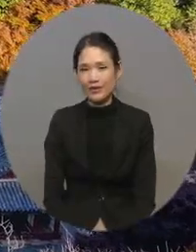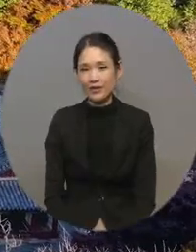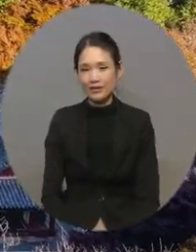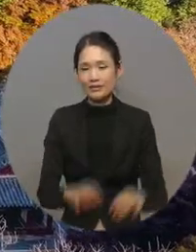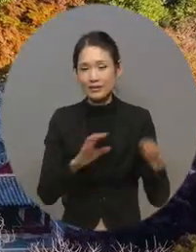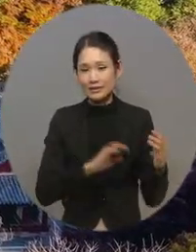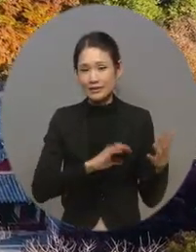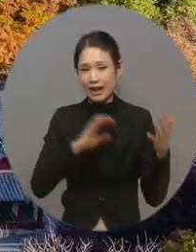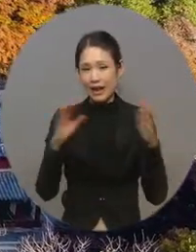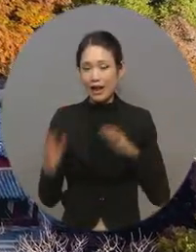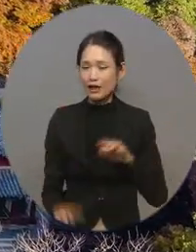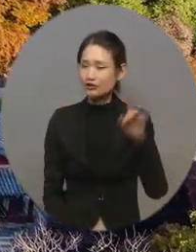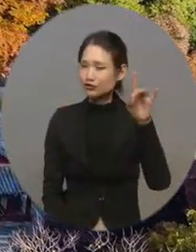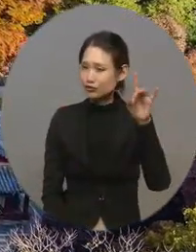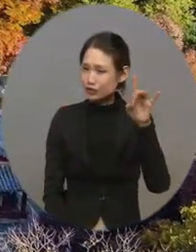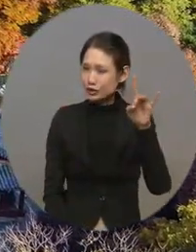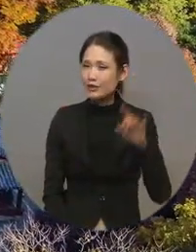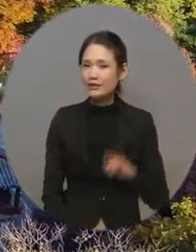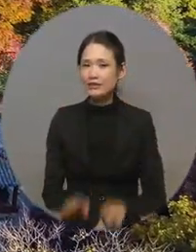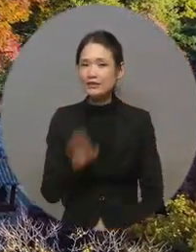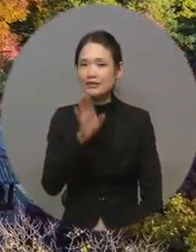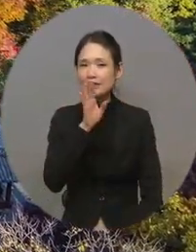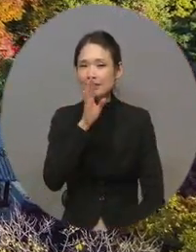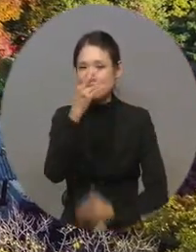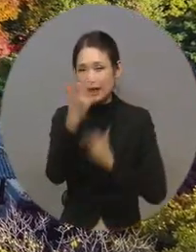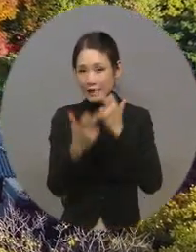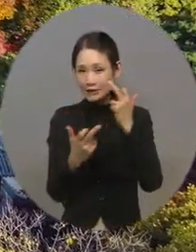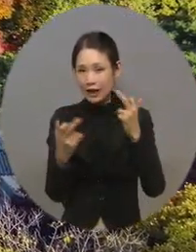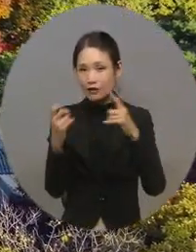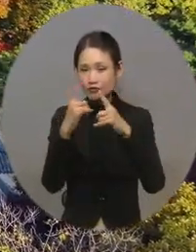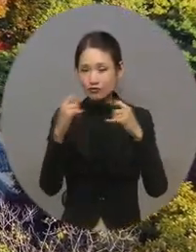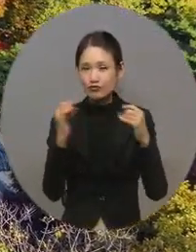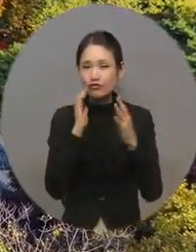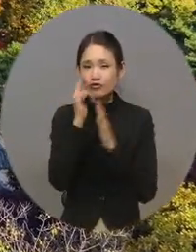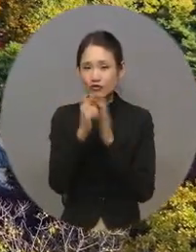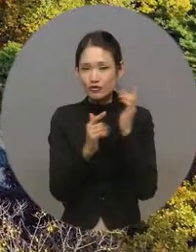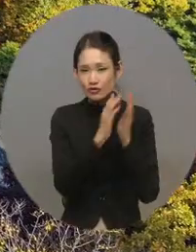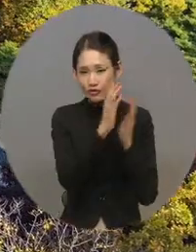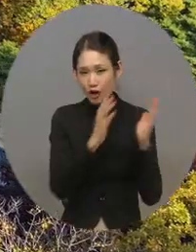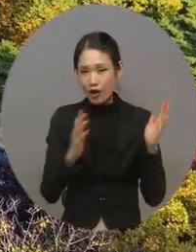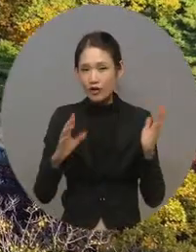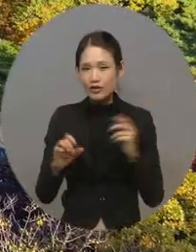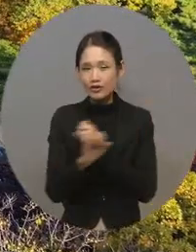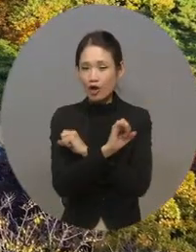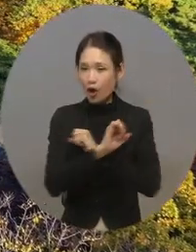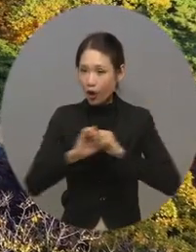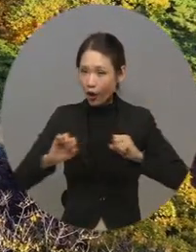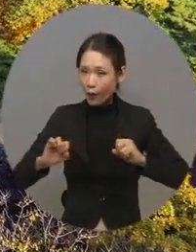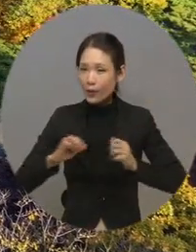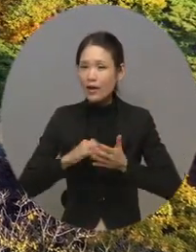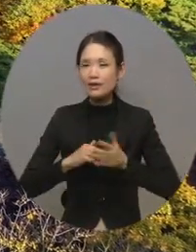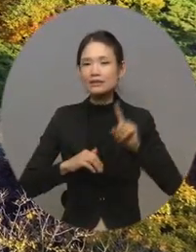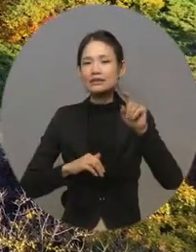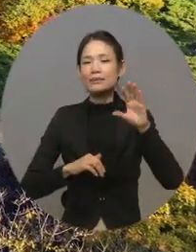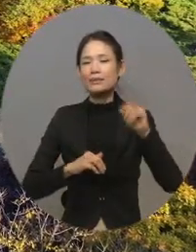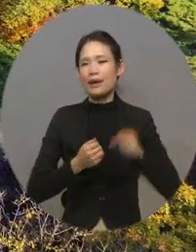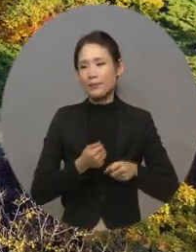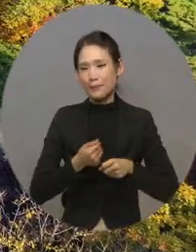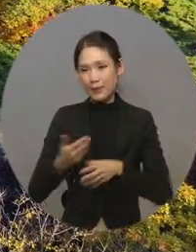세계에서 거의 유일하게 실제 산을 궁궐의 정원으로 사용한 만큼 넓이가 무려 10만 평이나 되는데요.